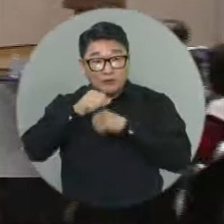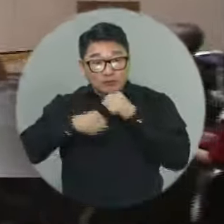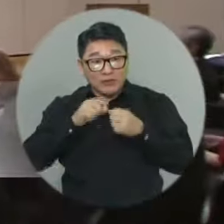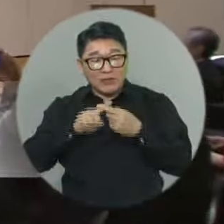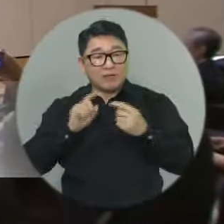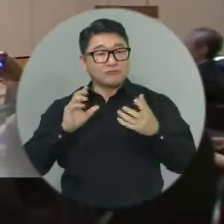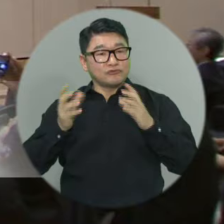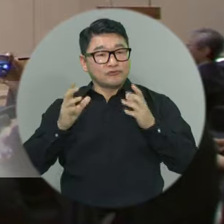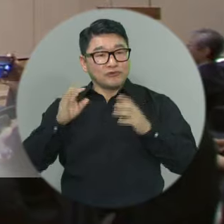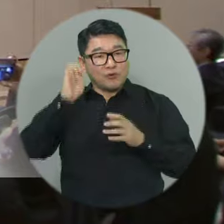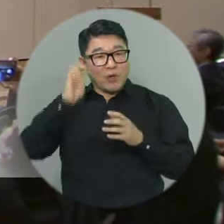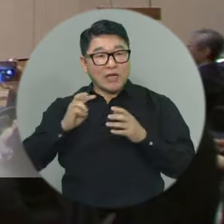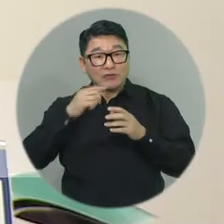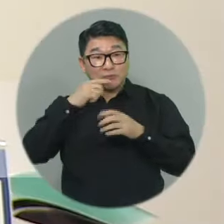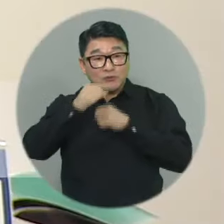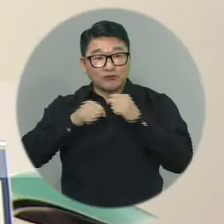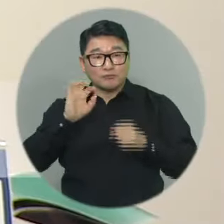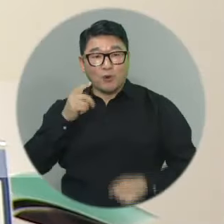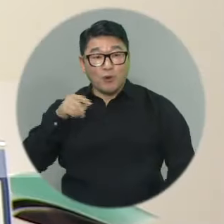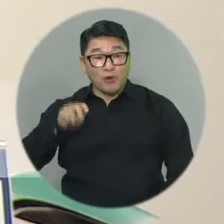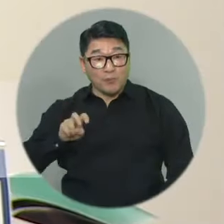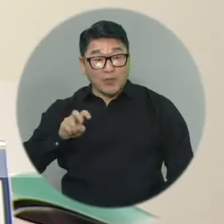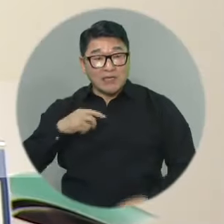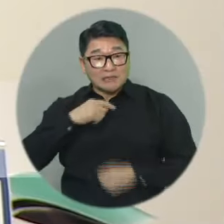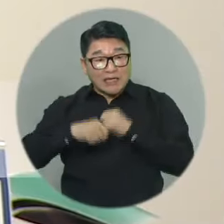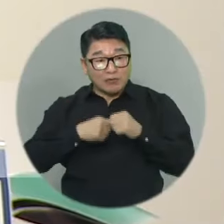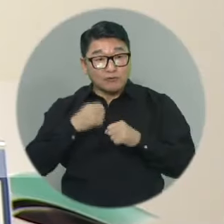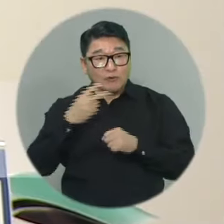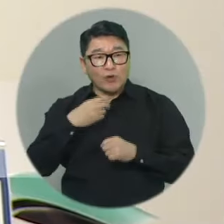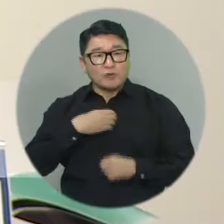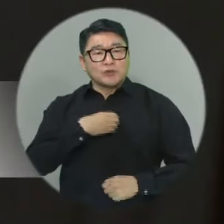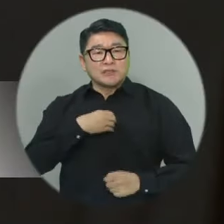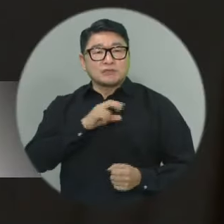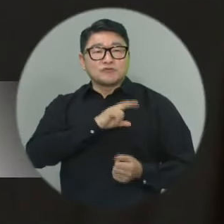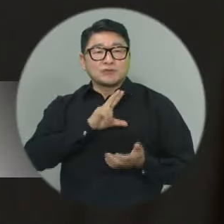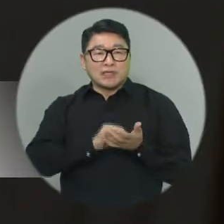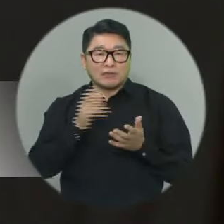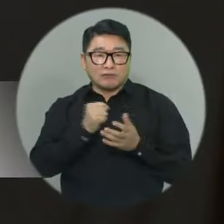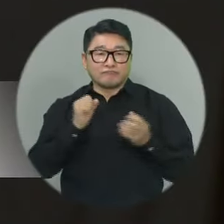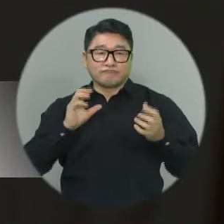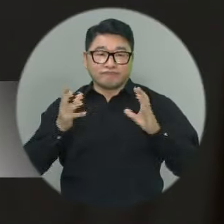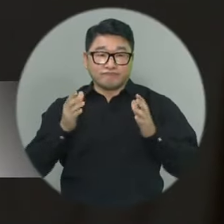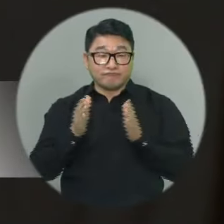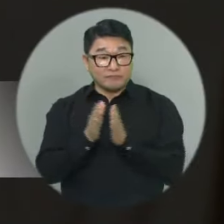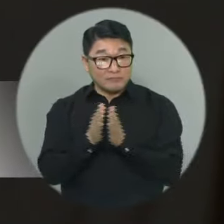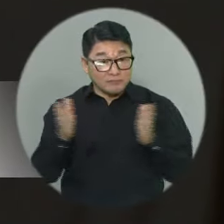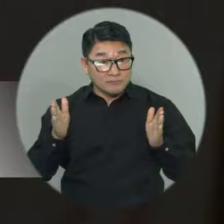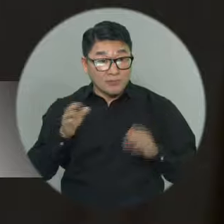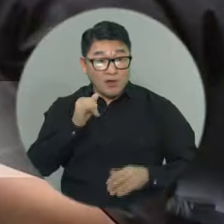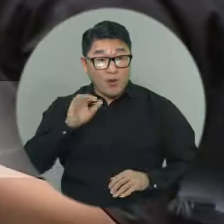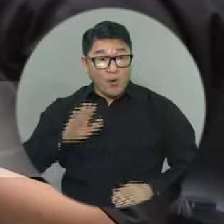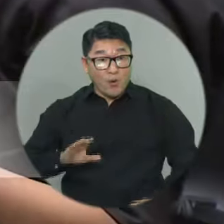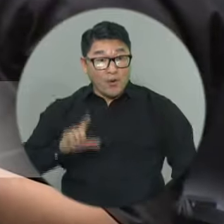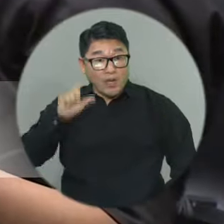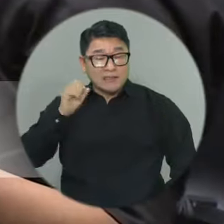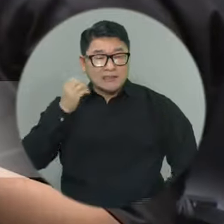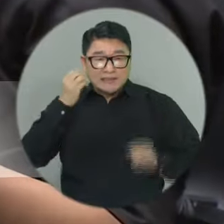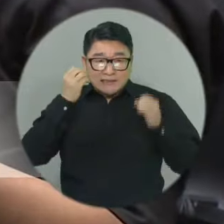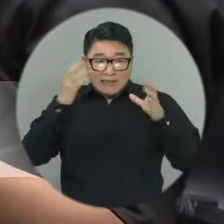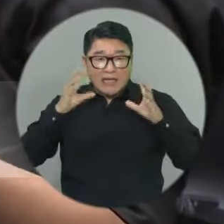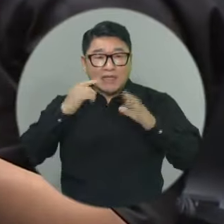대해 논의하는 광주민주포럼도 자유의 위기를 주제로 시작됐습니다. 올해 포럼에서는 이제는